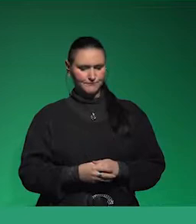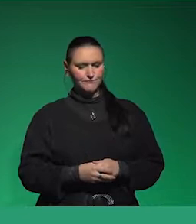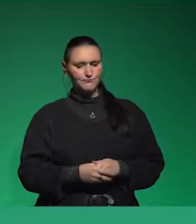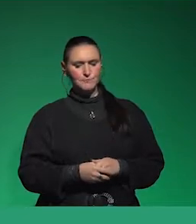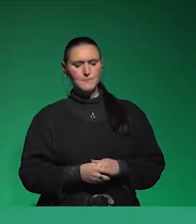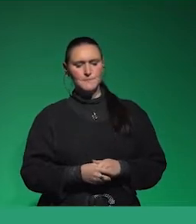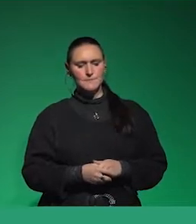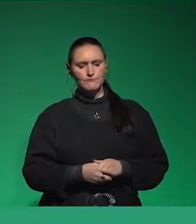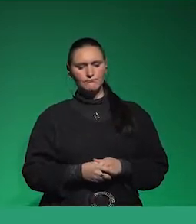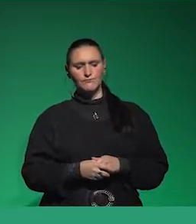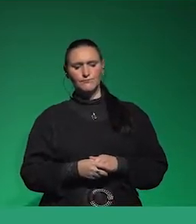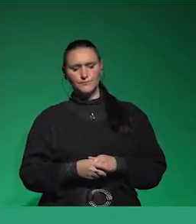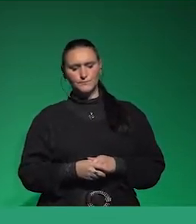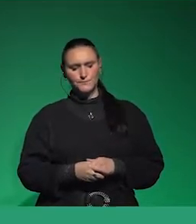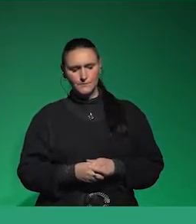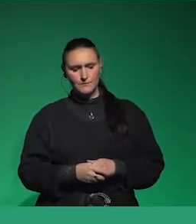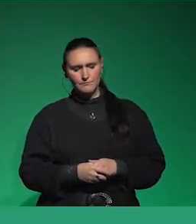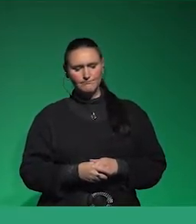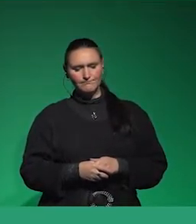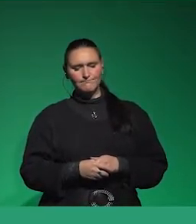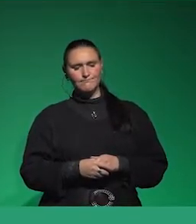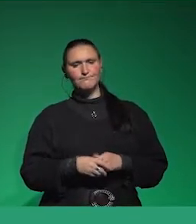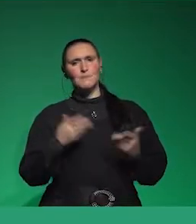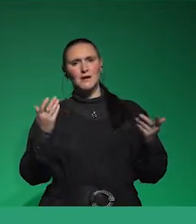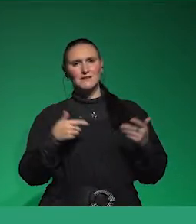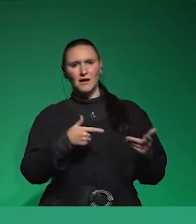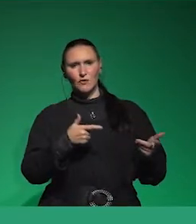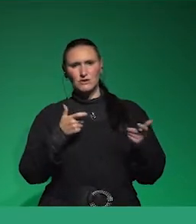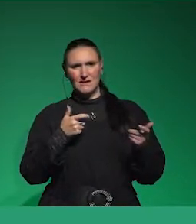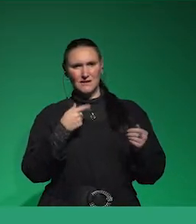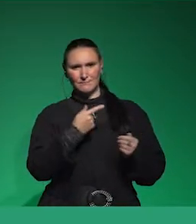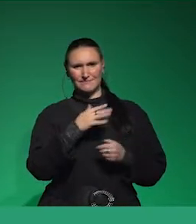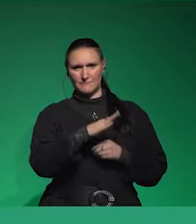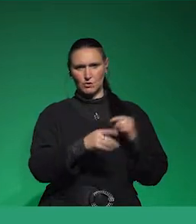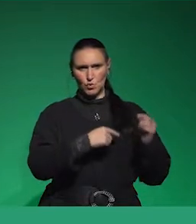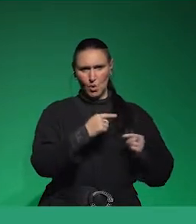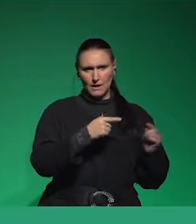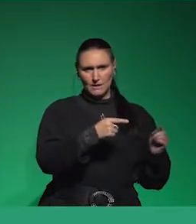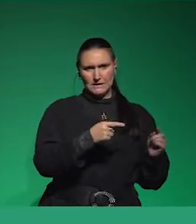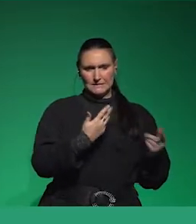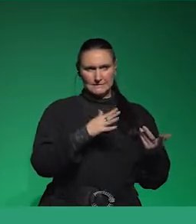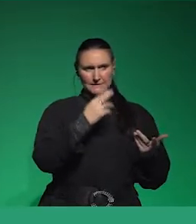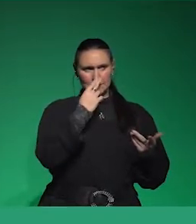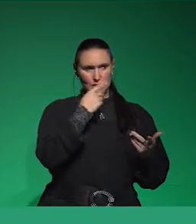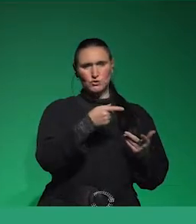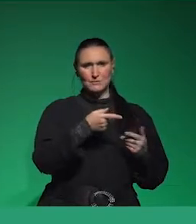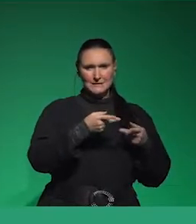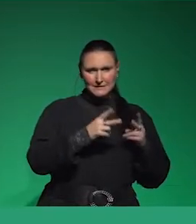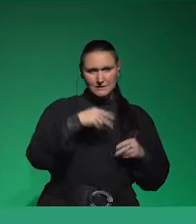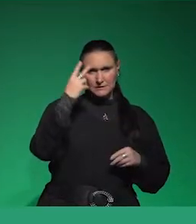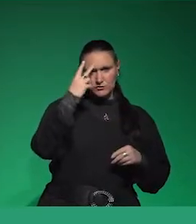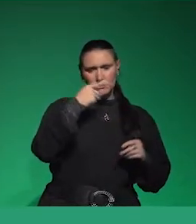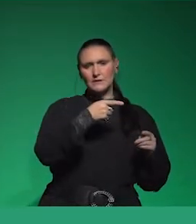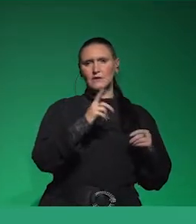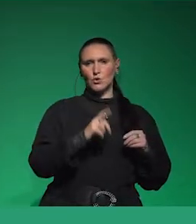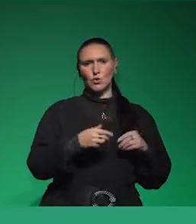es ist sehr wichtig, um die Rolle der Förster zu verstehen, einen Blick zurückzuwerfen. Wir wissen ja, dass